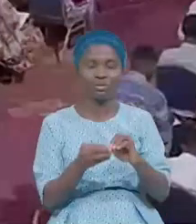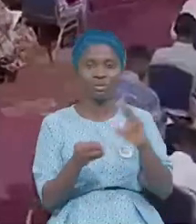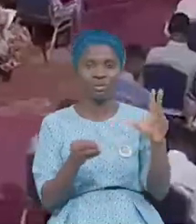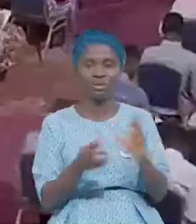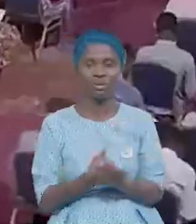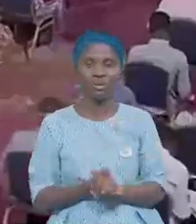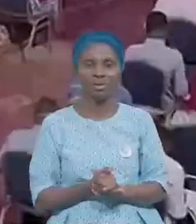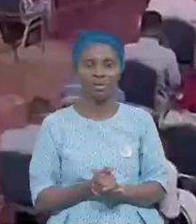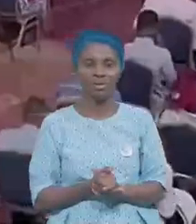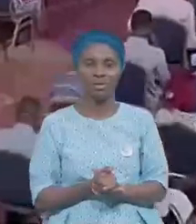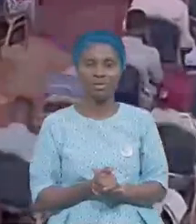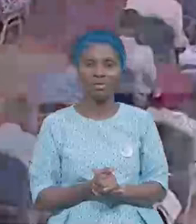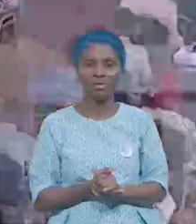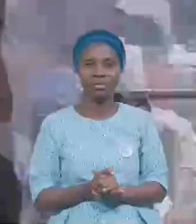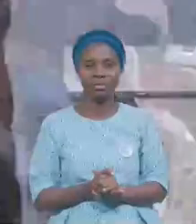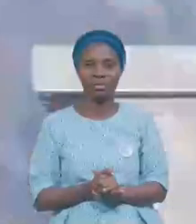Troisième point.